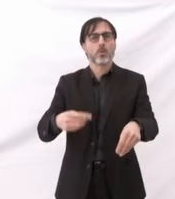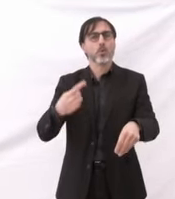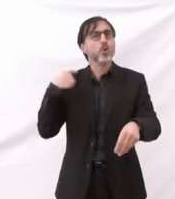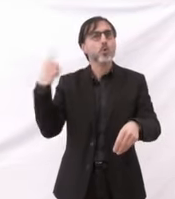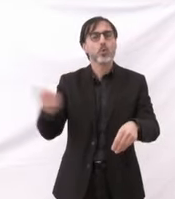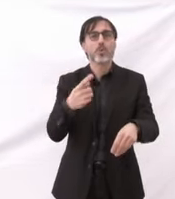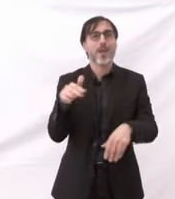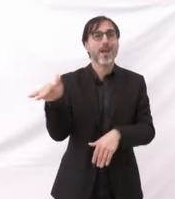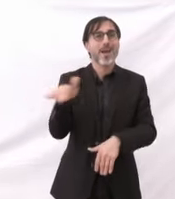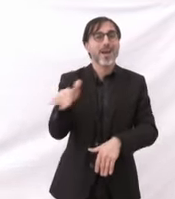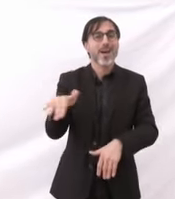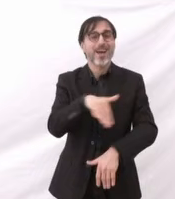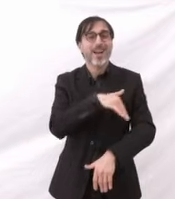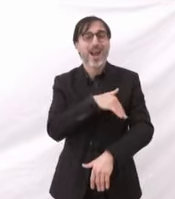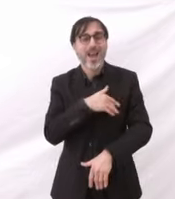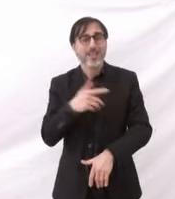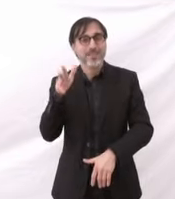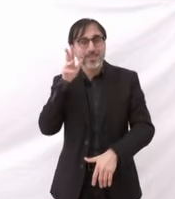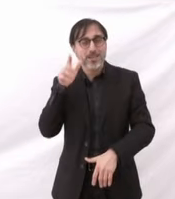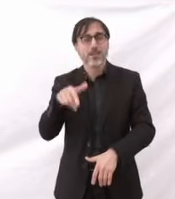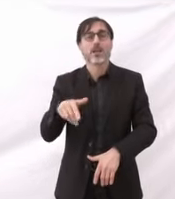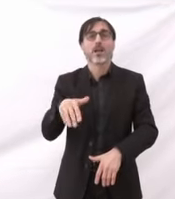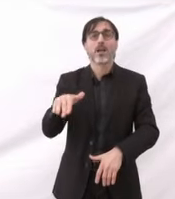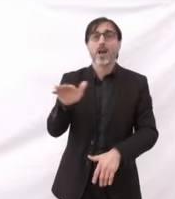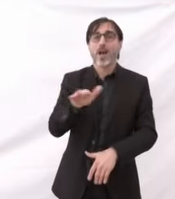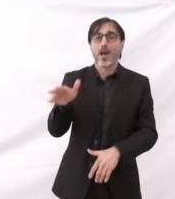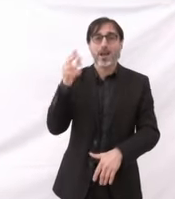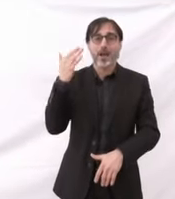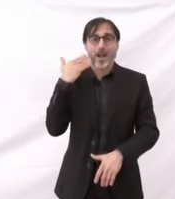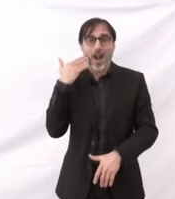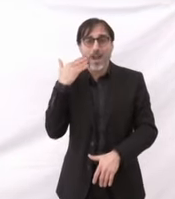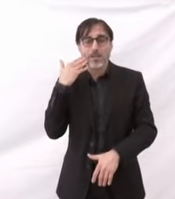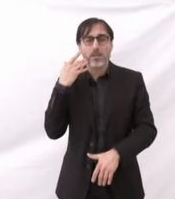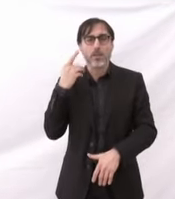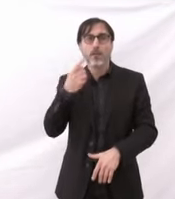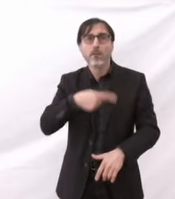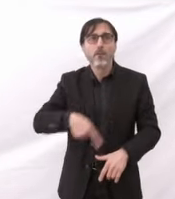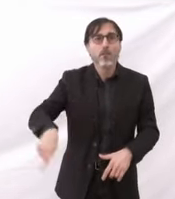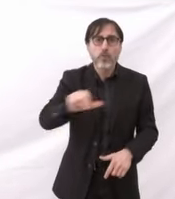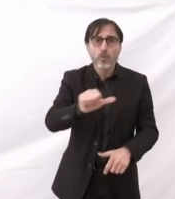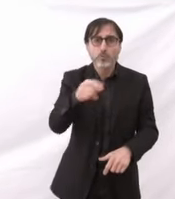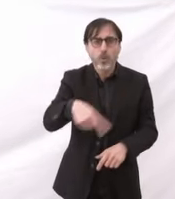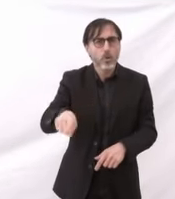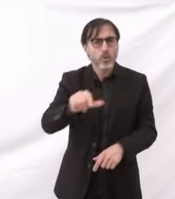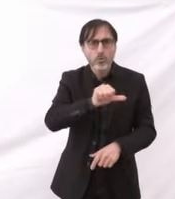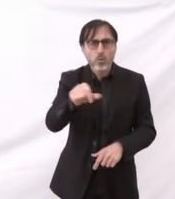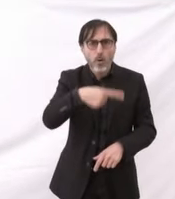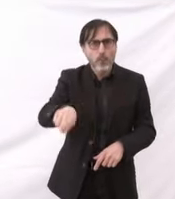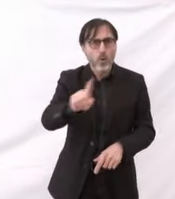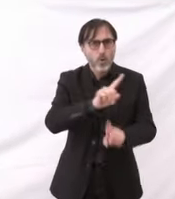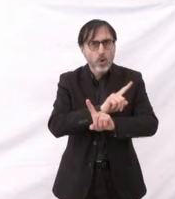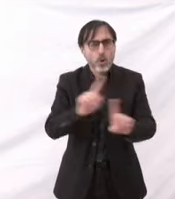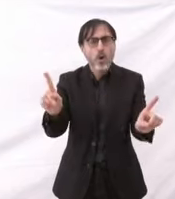Ragazzi e ragazze, ma non solo a voi, ma non solo a voi.